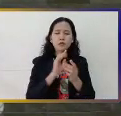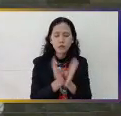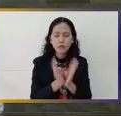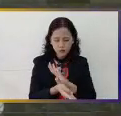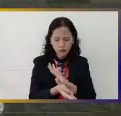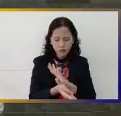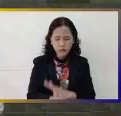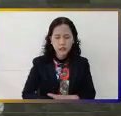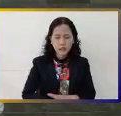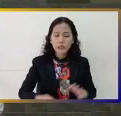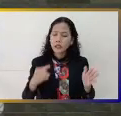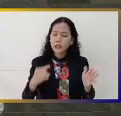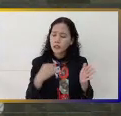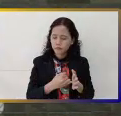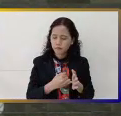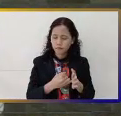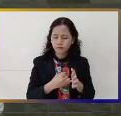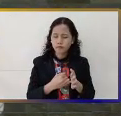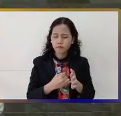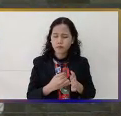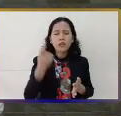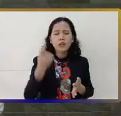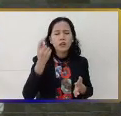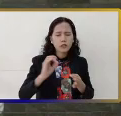It is the spirit.